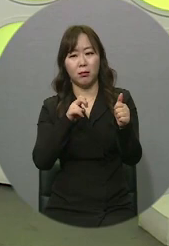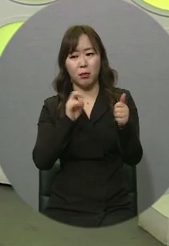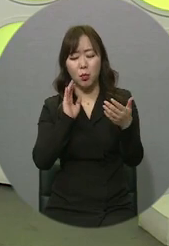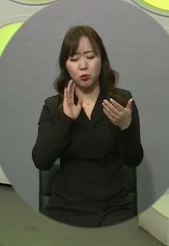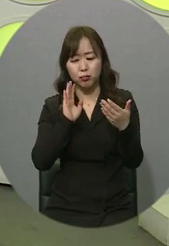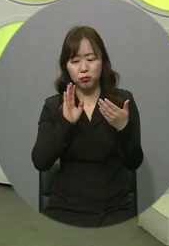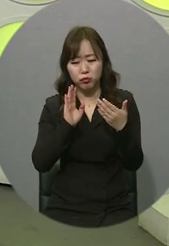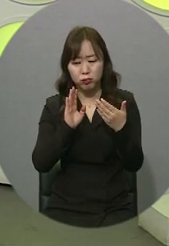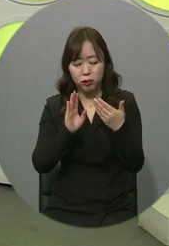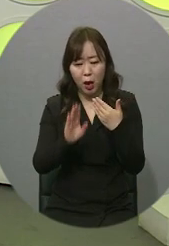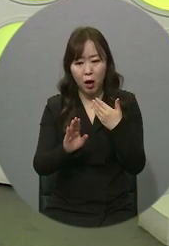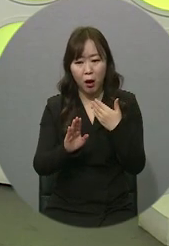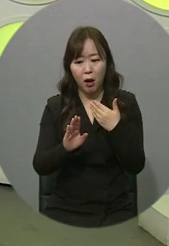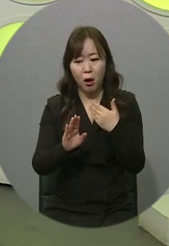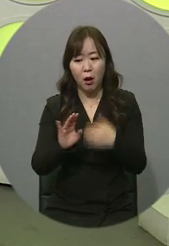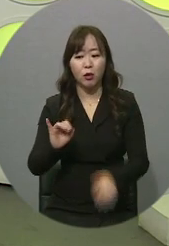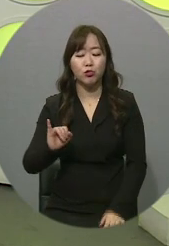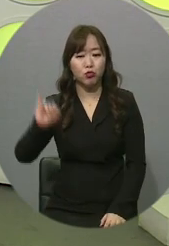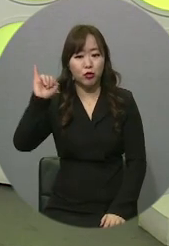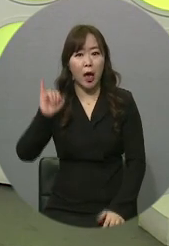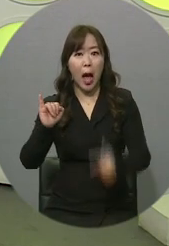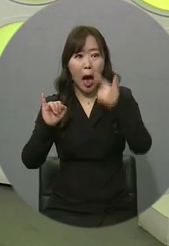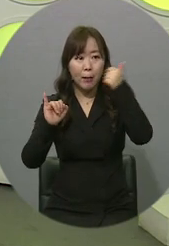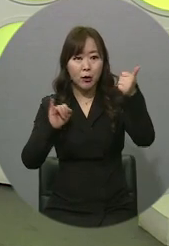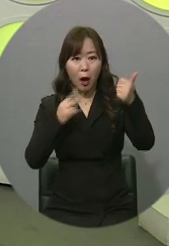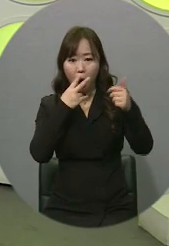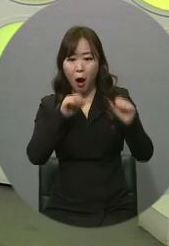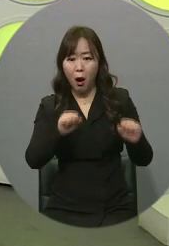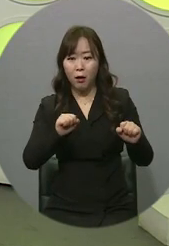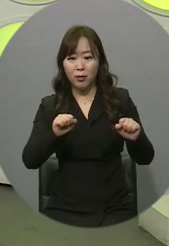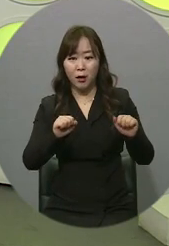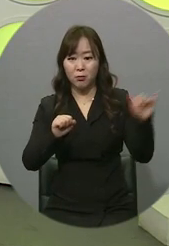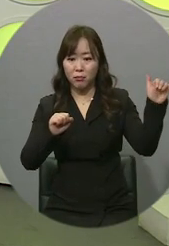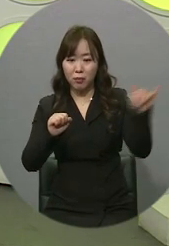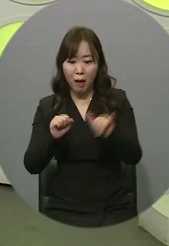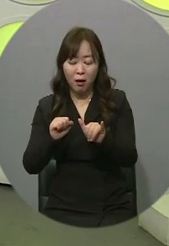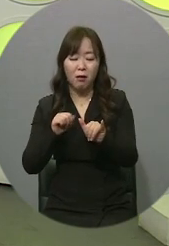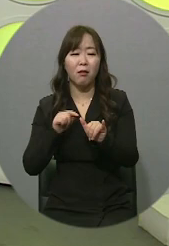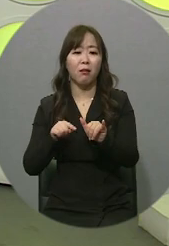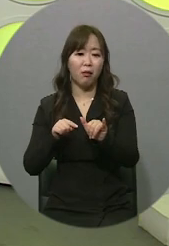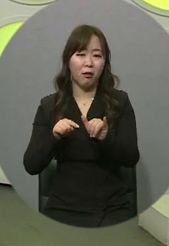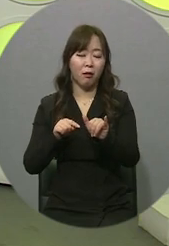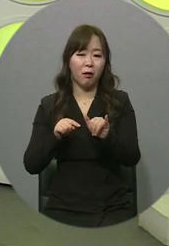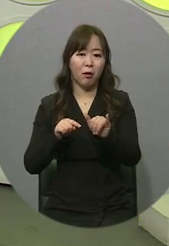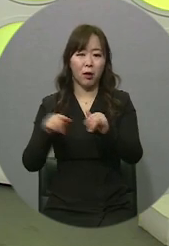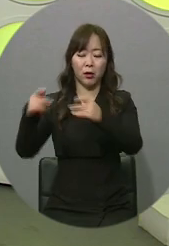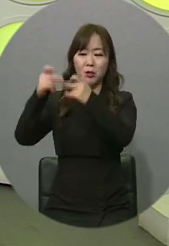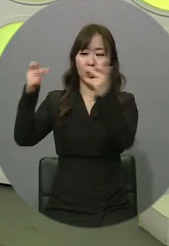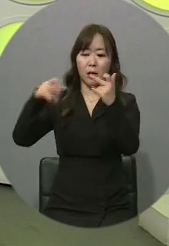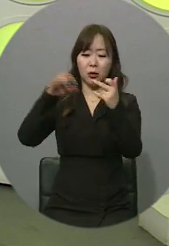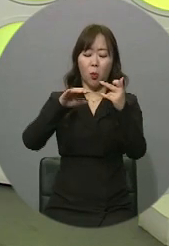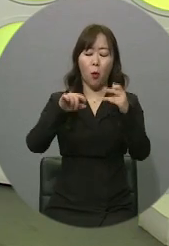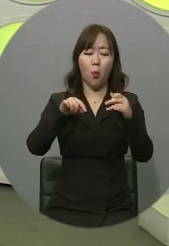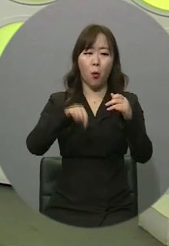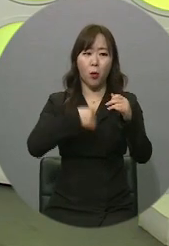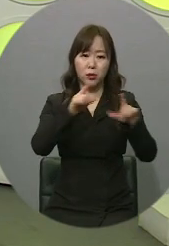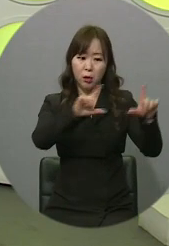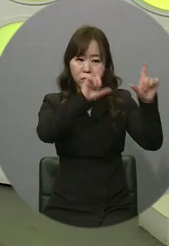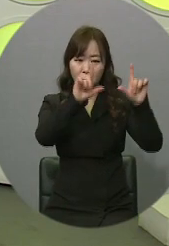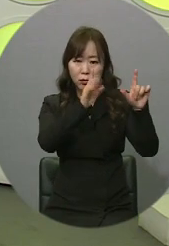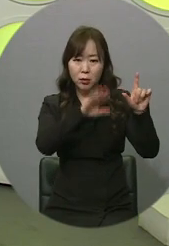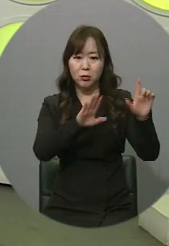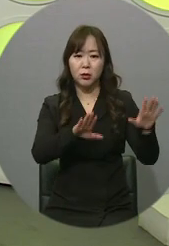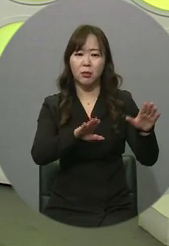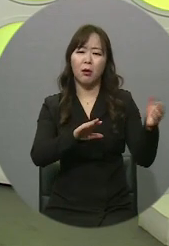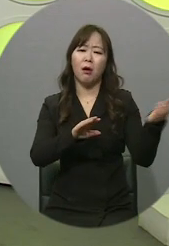하다 보니 누이의 아버지가 살아계신다는 연락이 왔습니다. 산속에서 혼자 사시는데